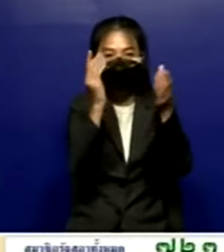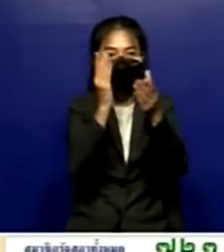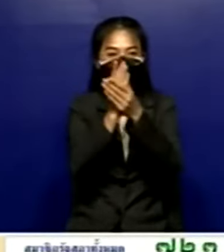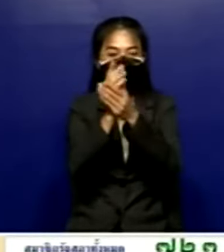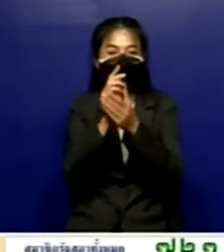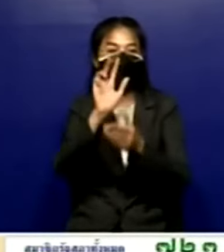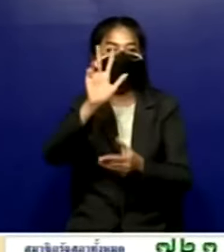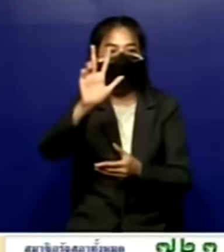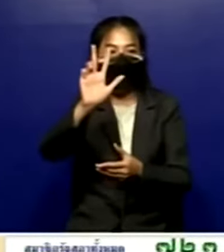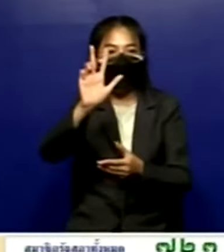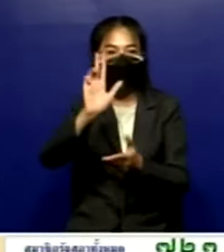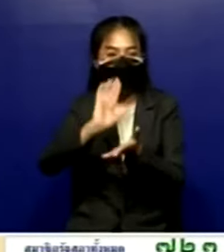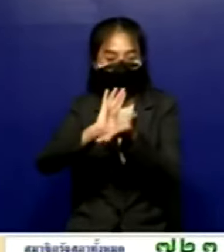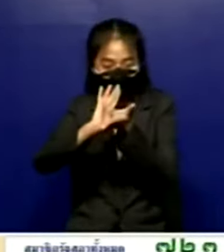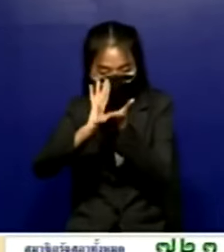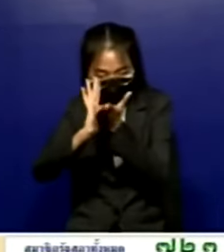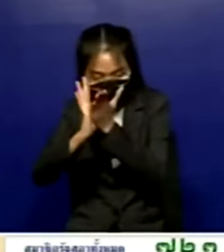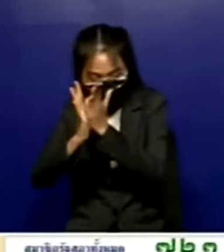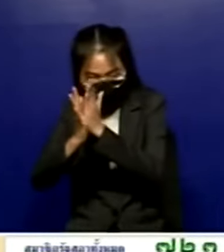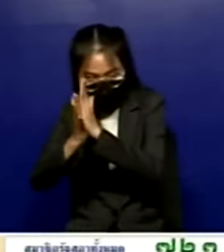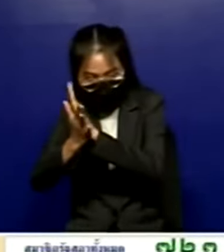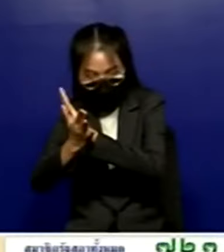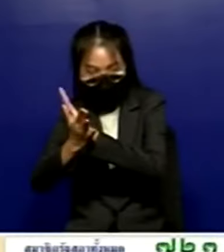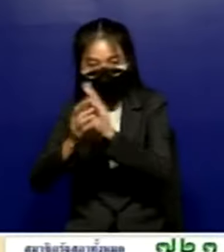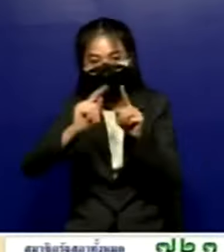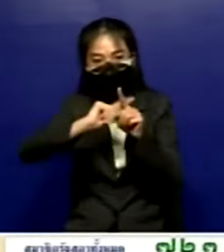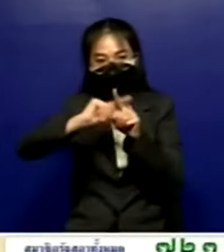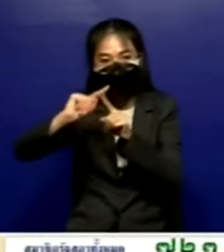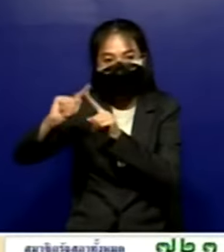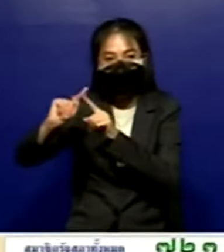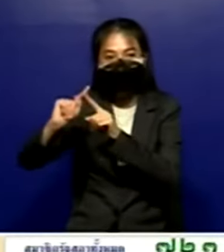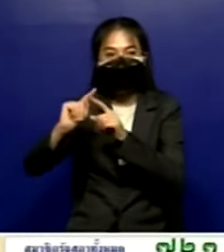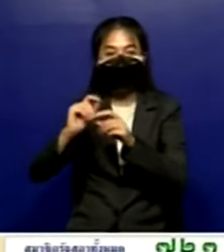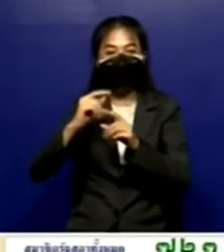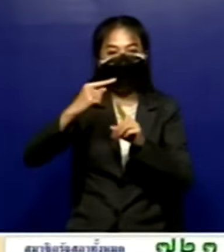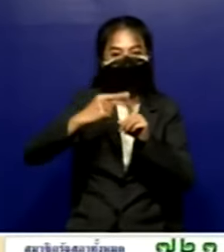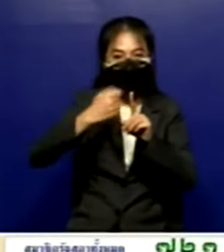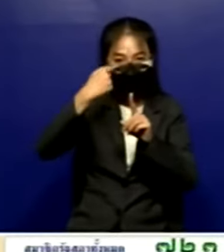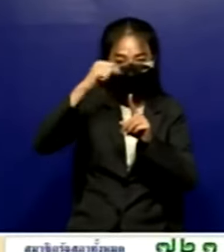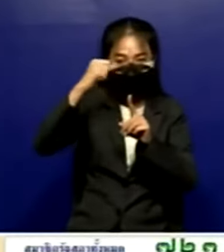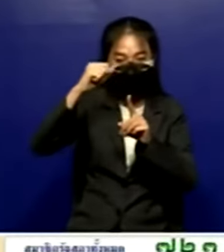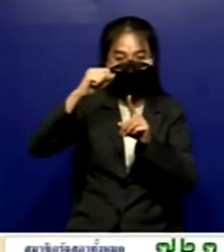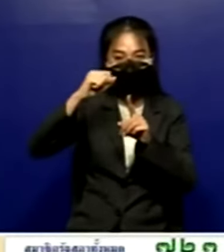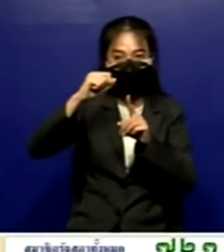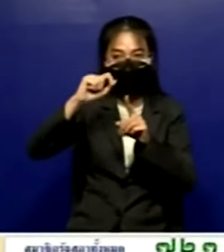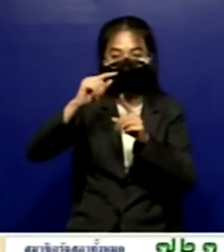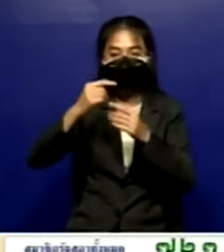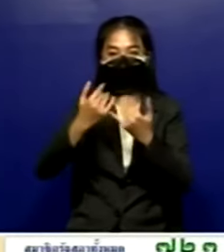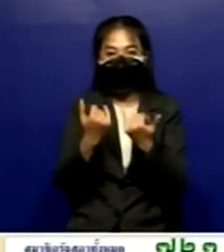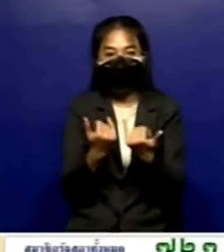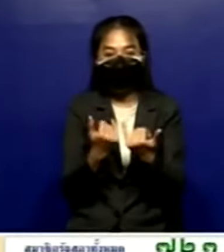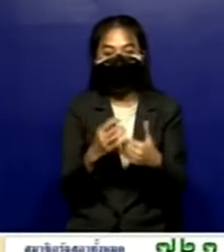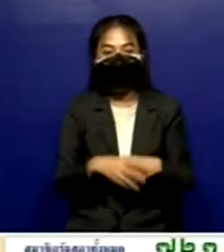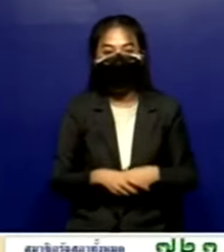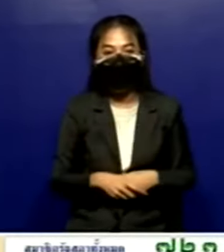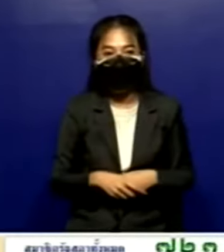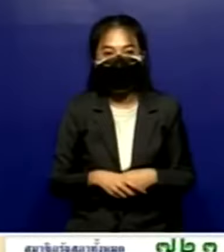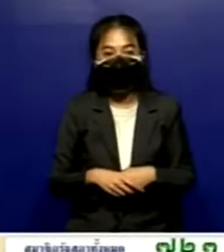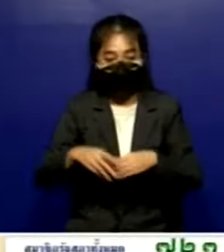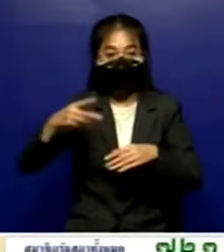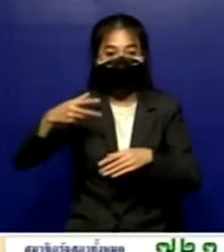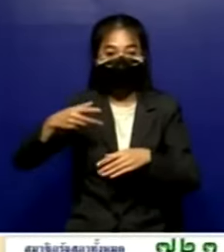ก27มิถุนายน2475และ10ธันวาคม2475นั้นเป็นรัฐธรรมนูญ